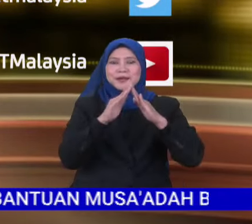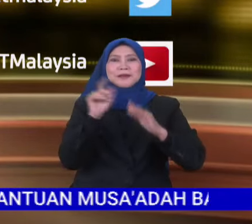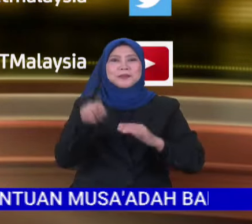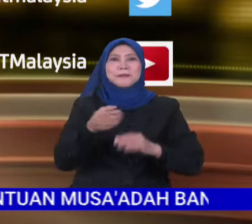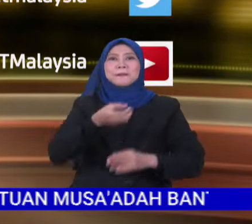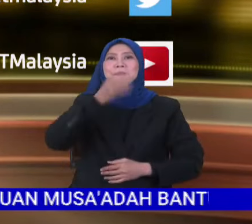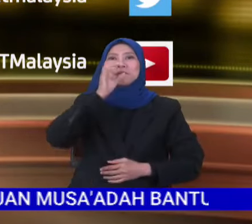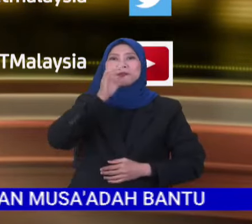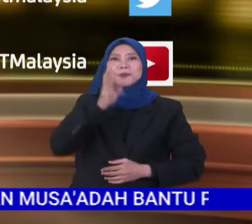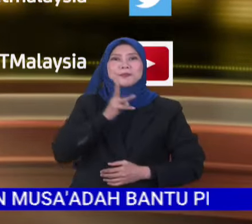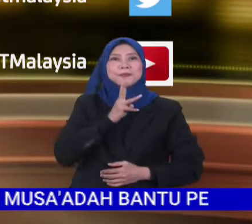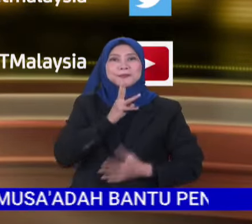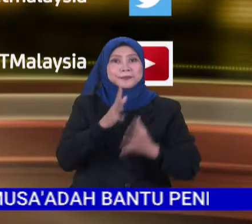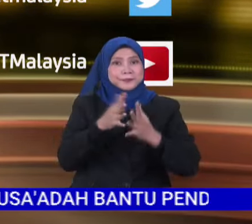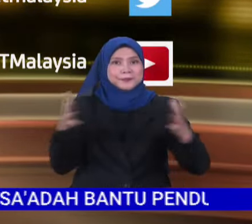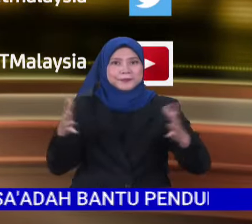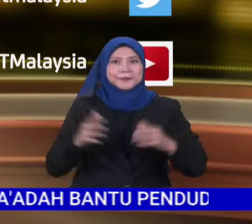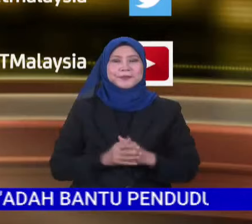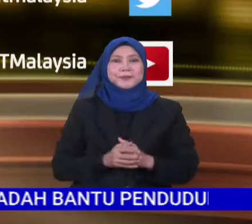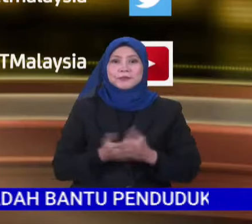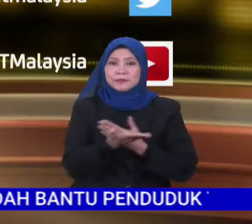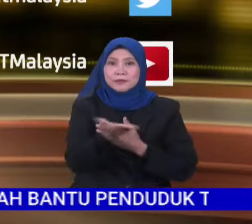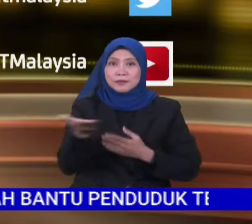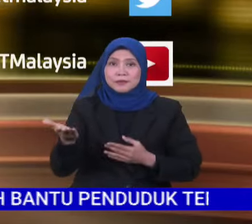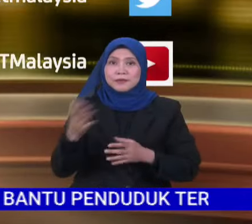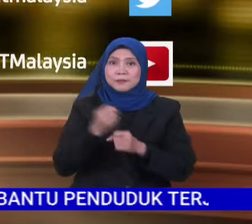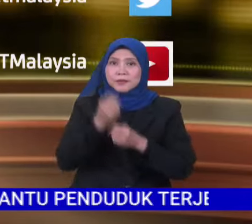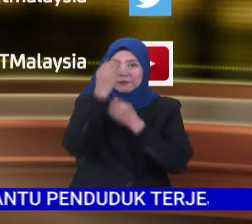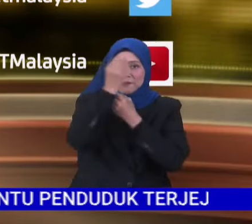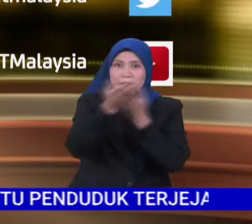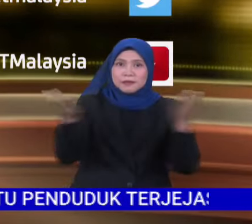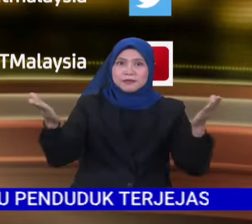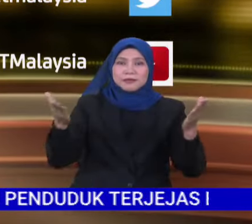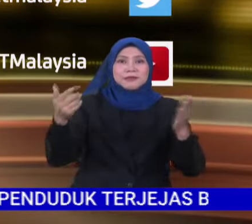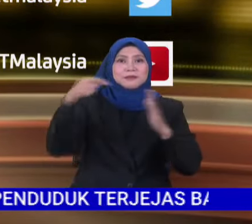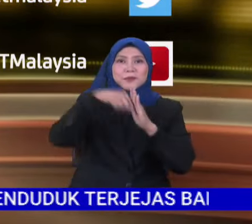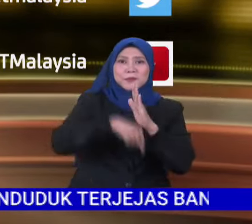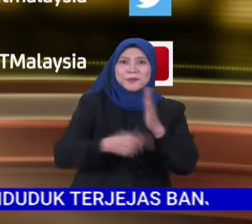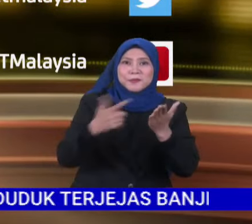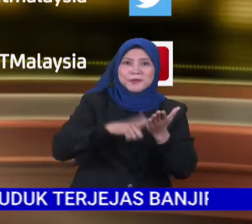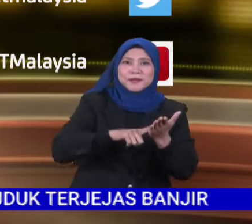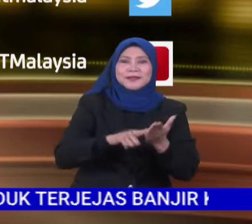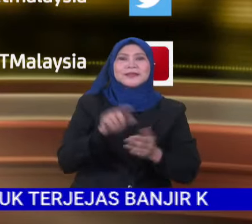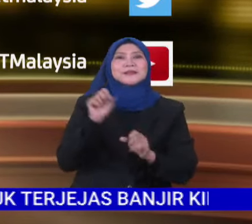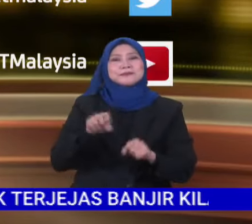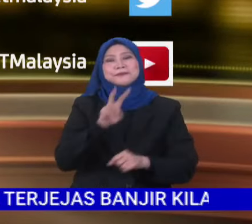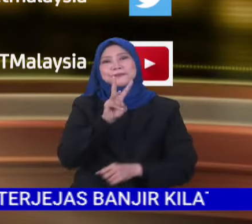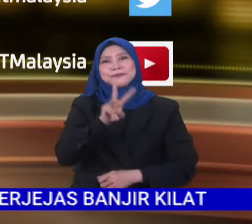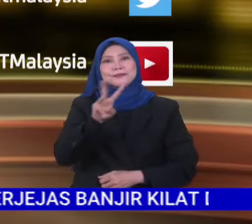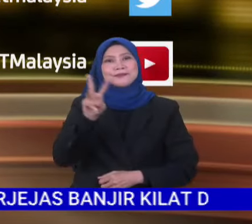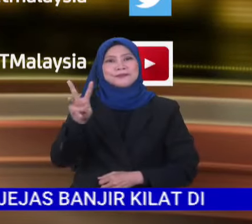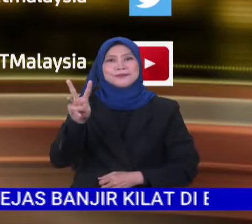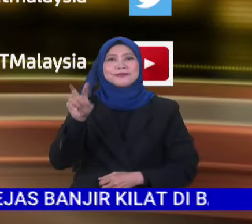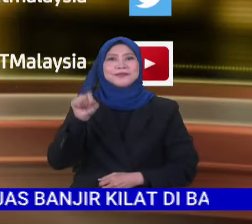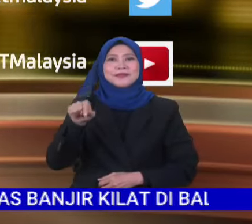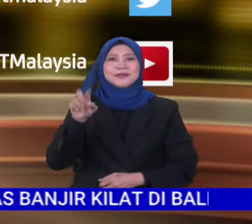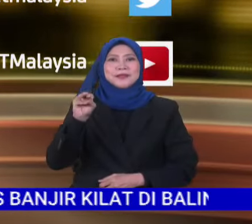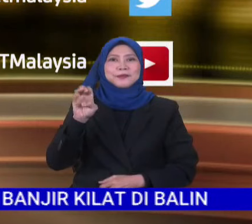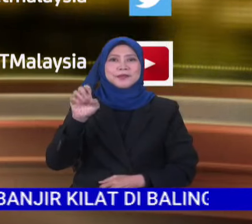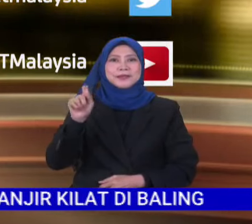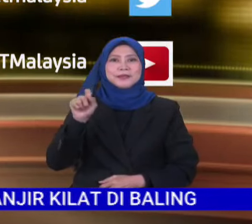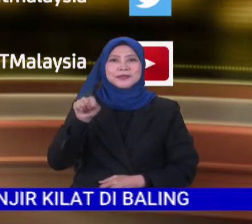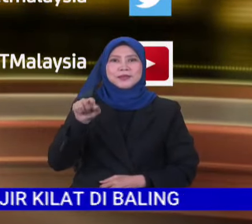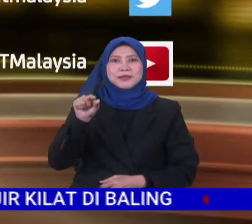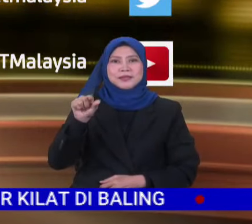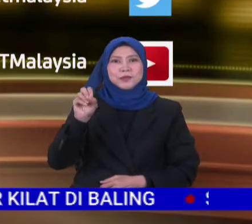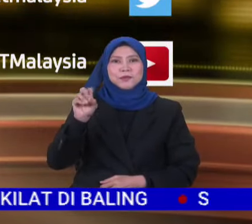memperbanyakkan minum baik dan bagi anda untuk bakal informasi yang lebih terkini Anda boleh layari laman sesawang kami di dalam